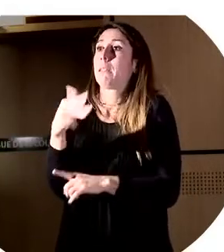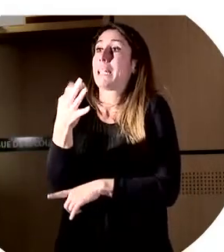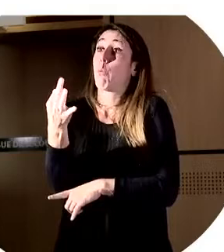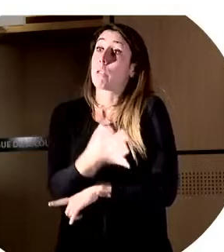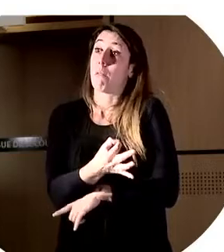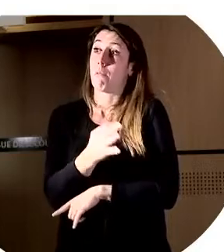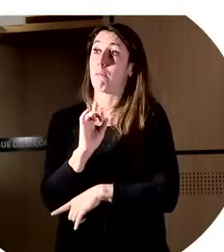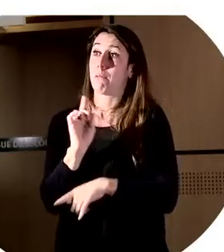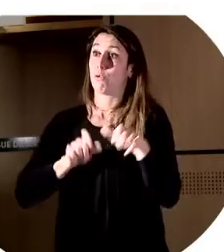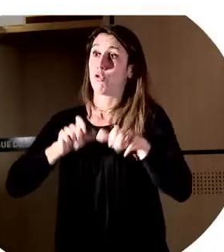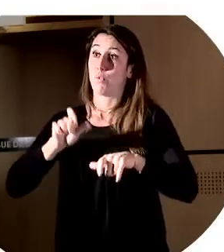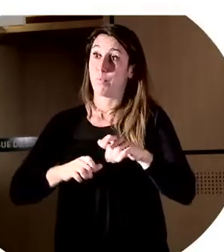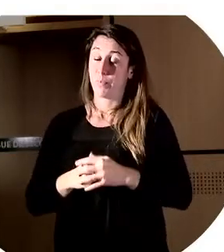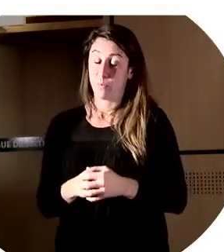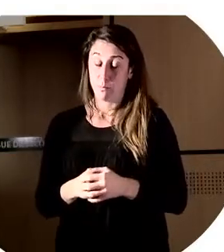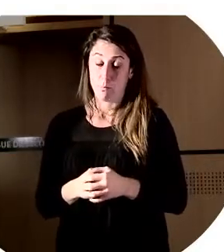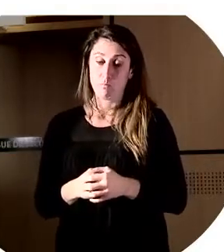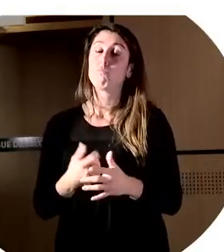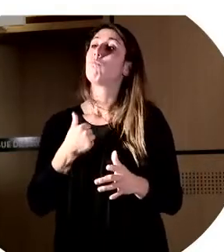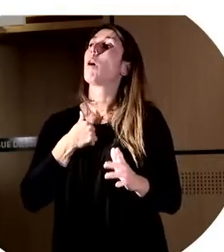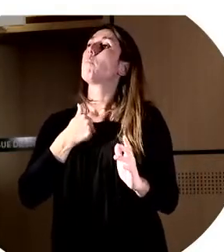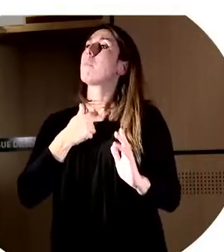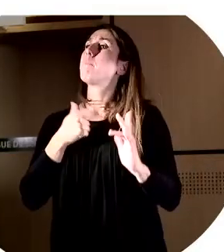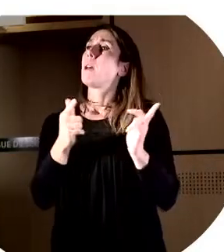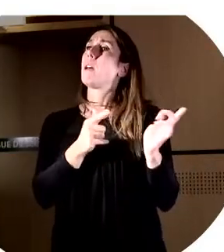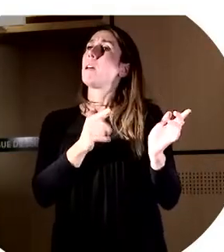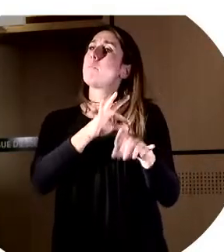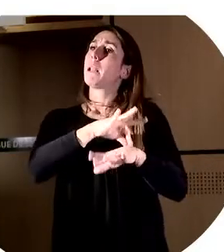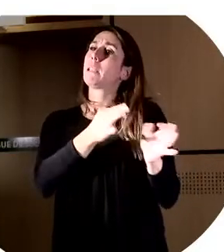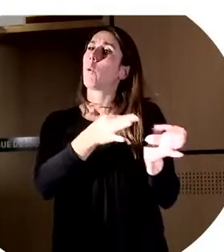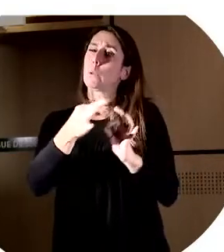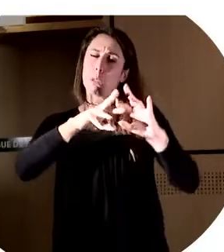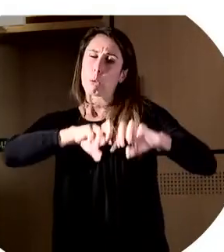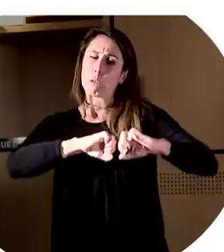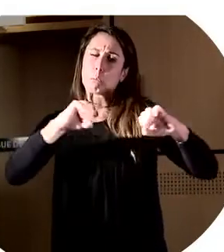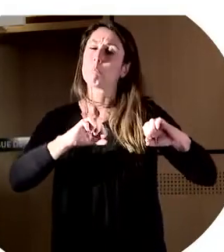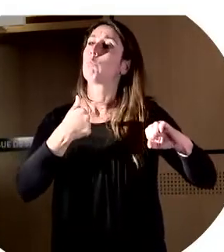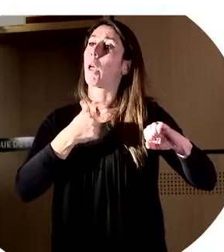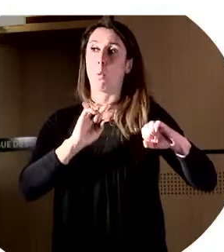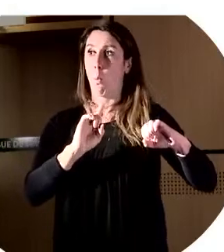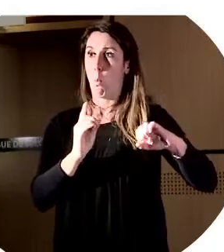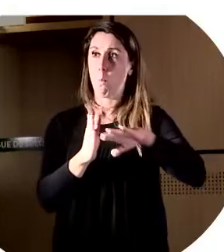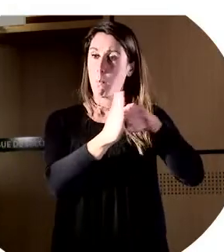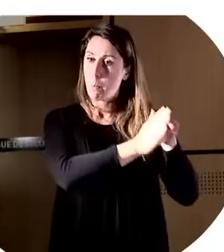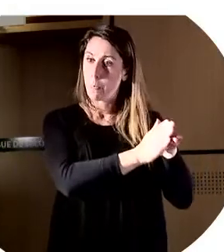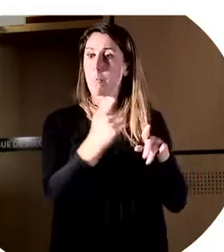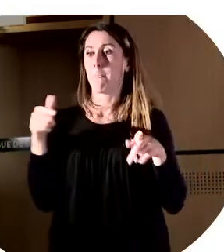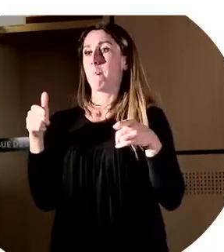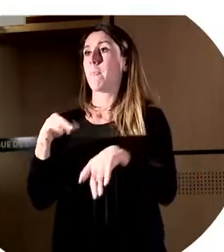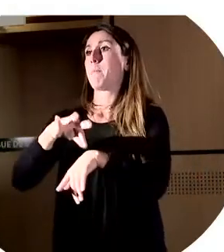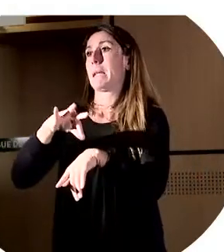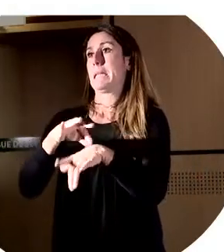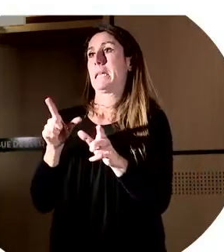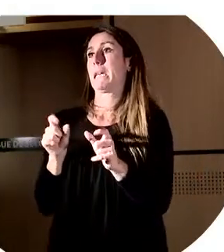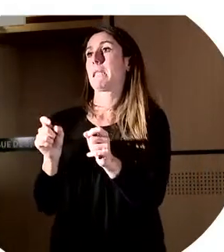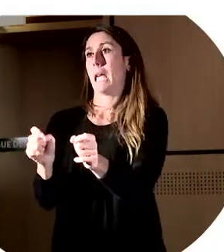Alors, moi, ma recherche ne porte pas sur ces maladies chroniques, mais porte plutôt sur des maladies qui sont le